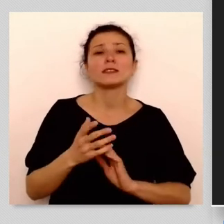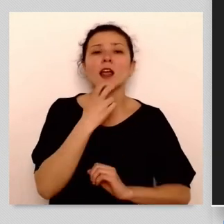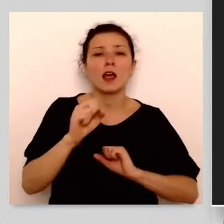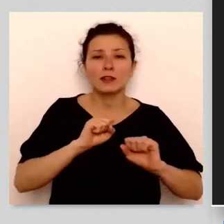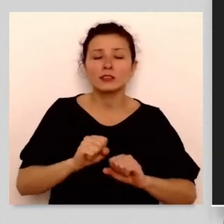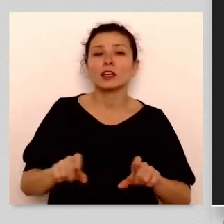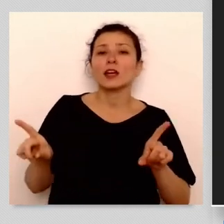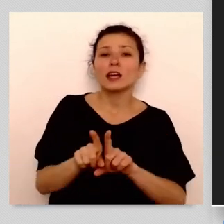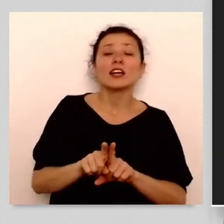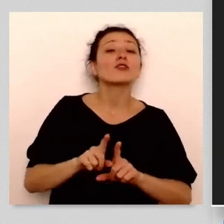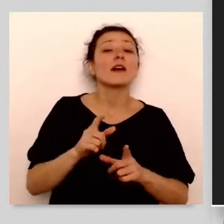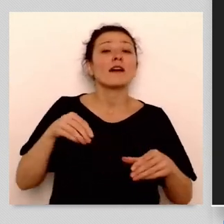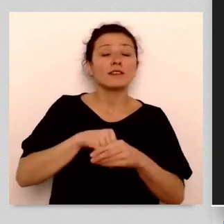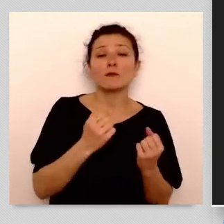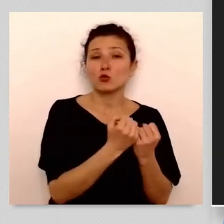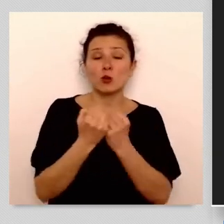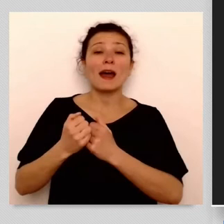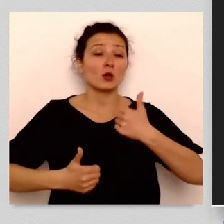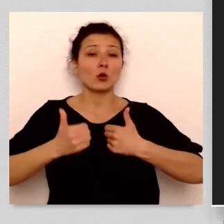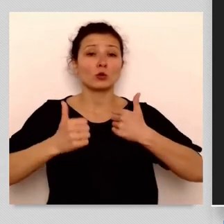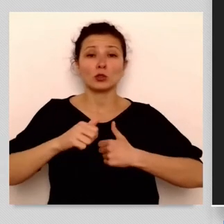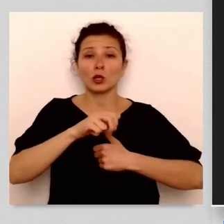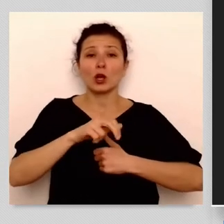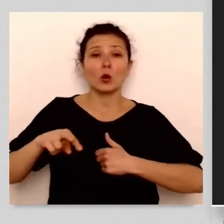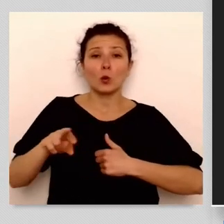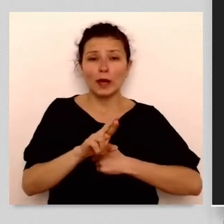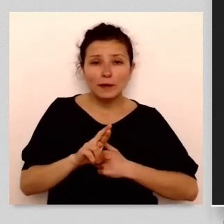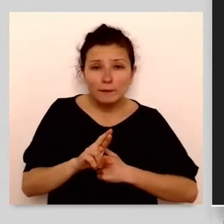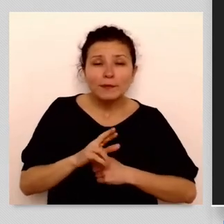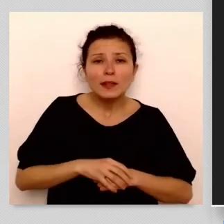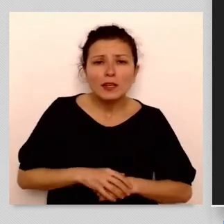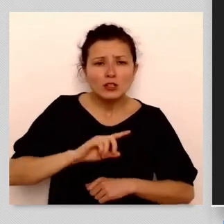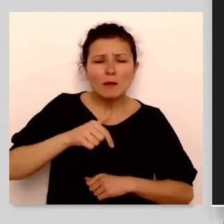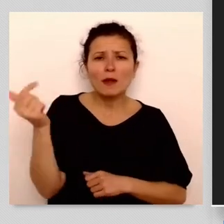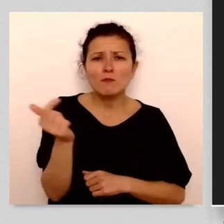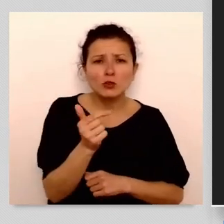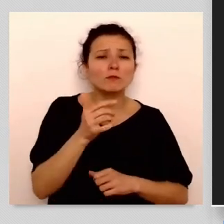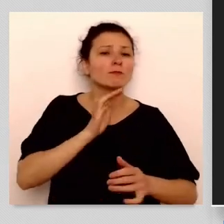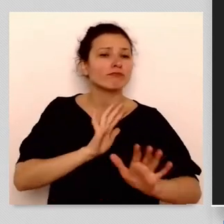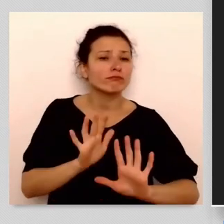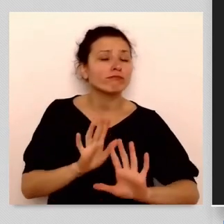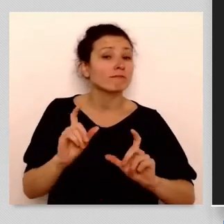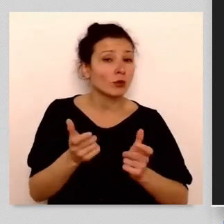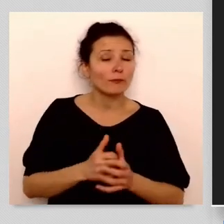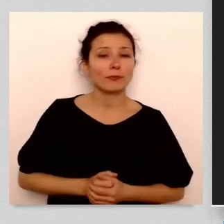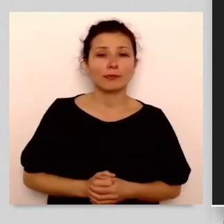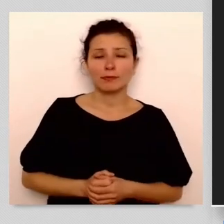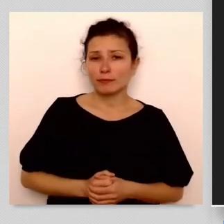konkurencyjności UE, czyli jakby spowodowanie, że musimy jednak zadbać o to,